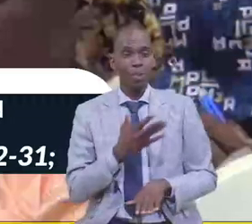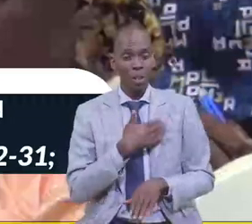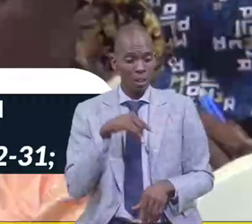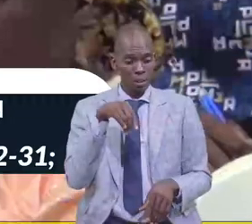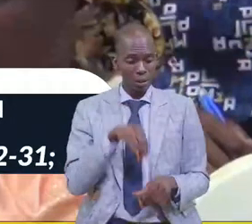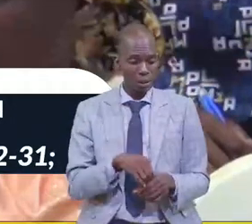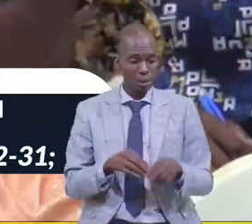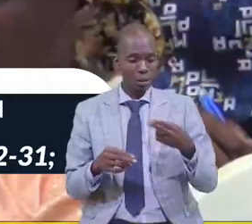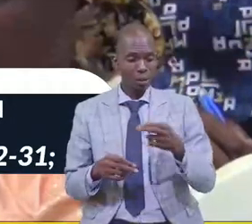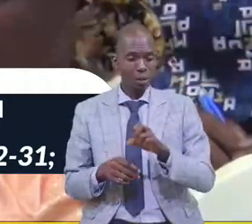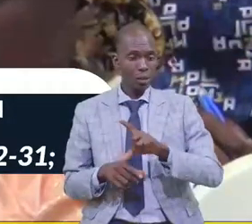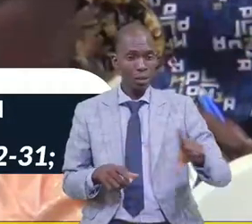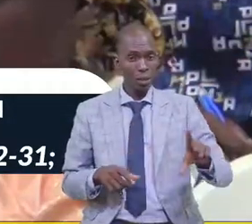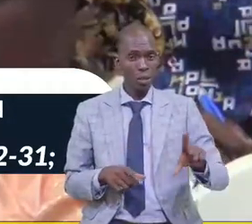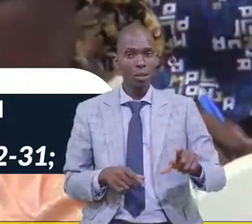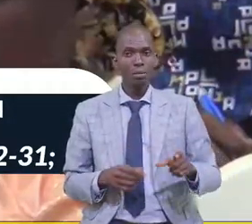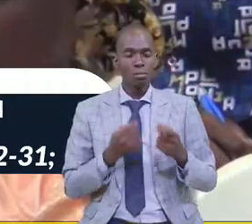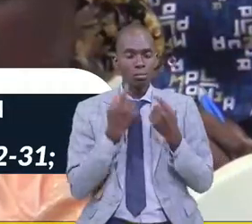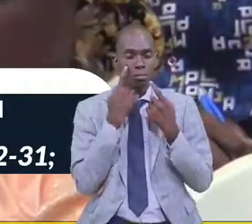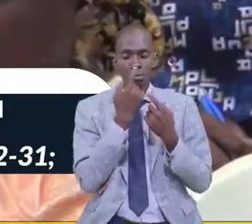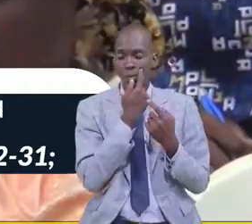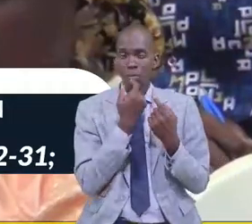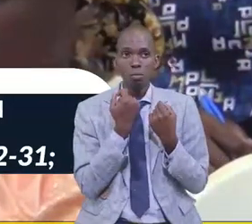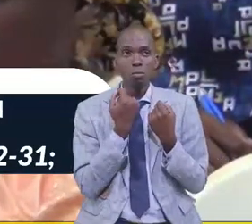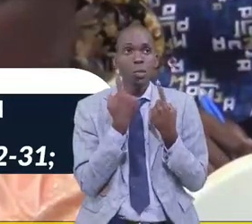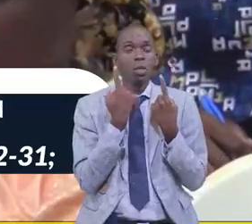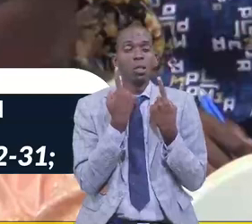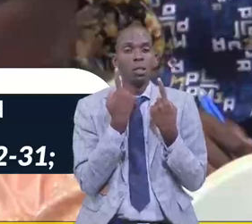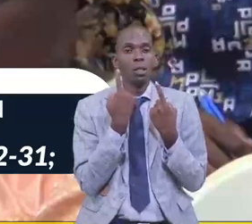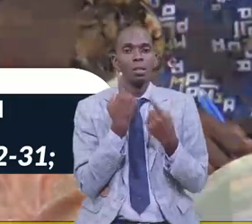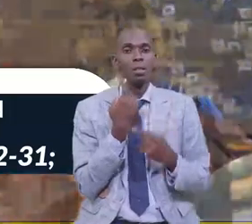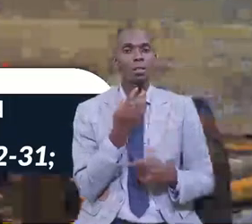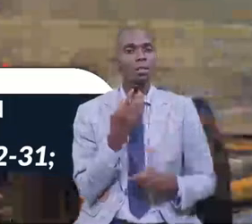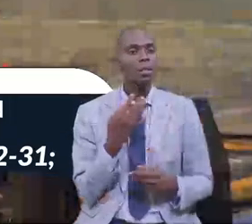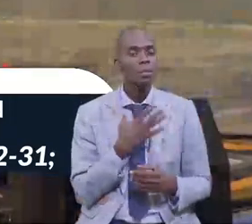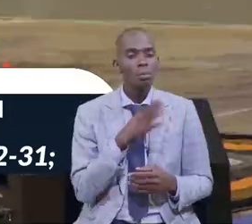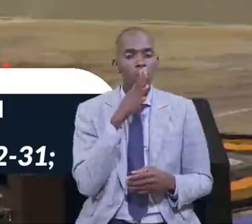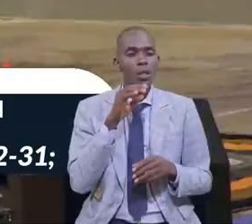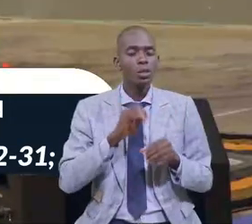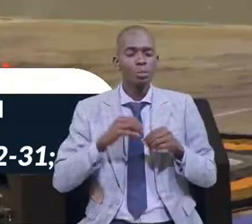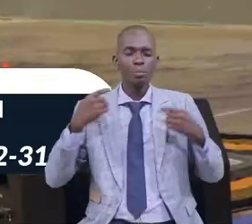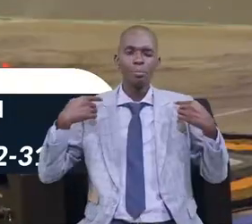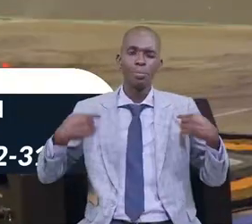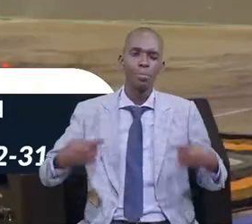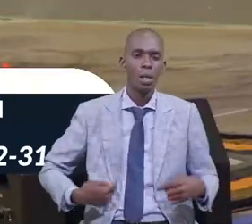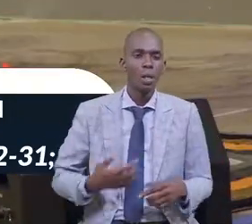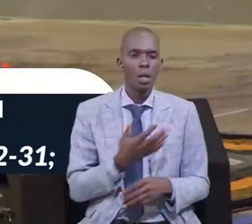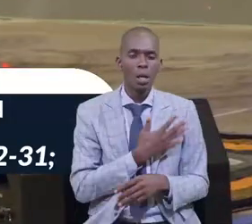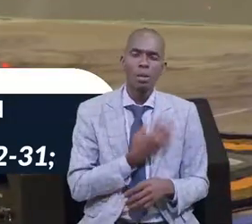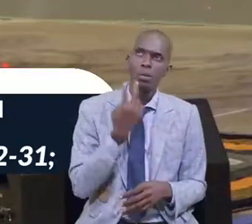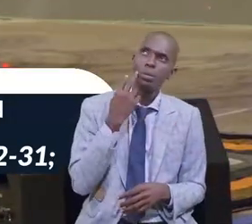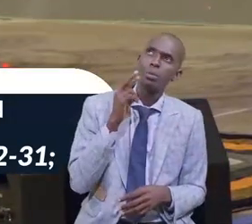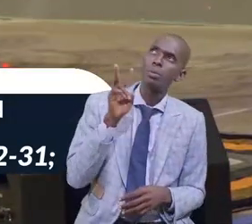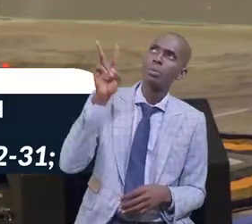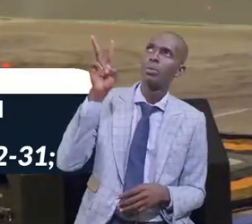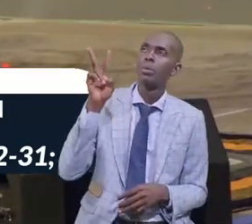enseveli dans le séjour des morts. Il leva les yeux. Et tandis